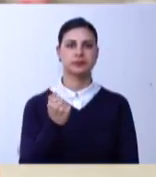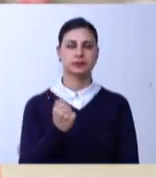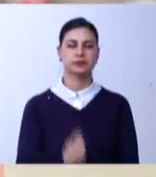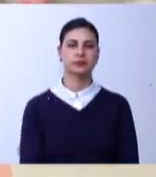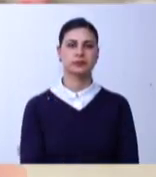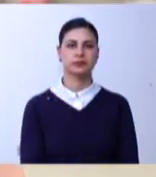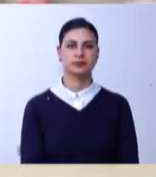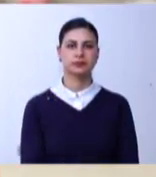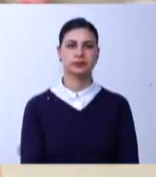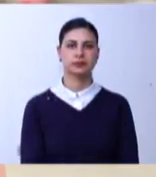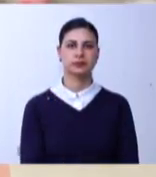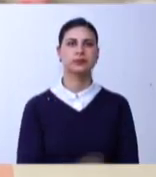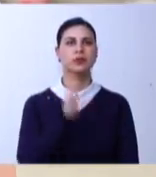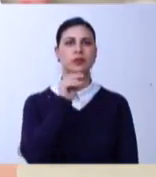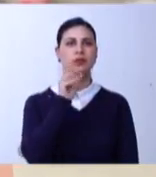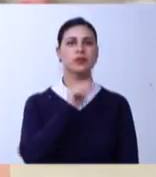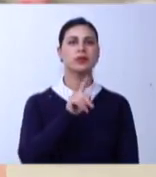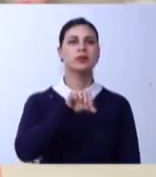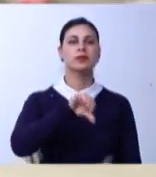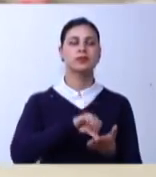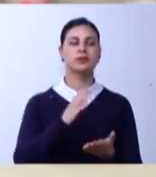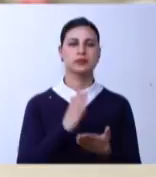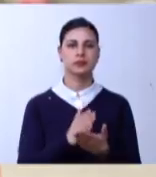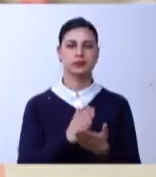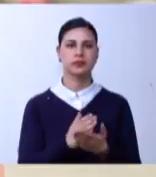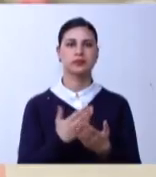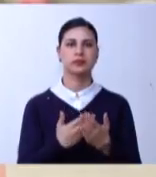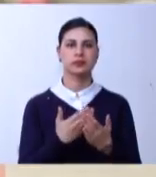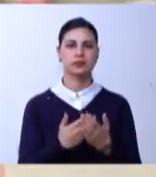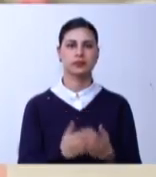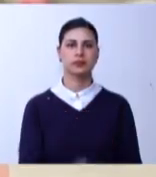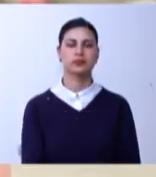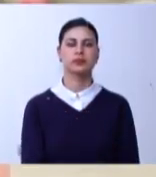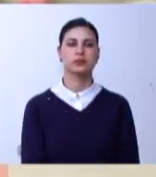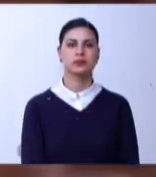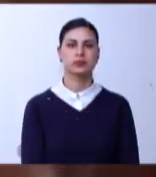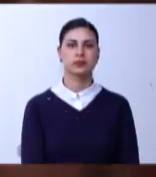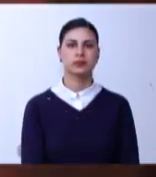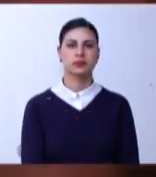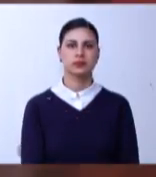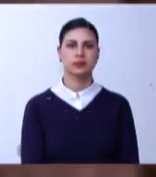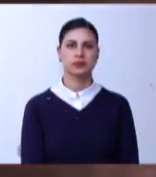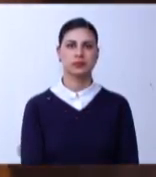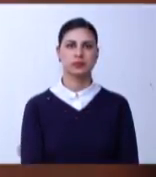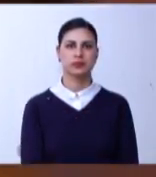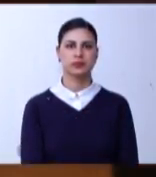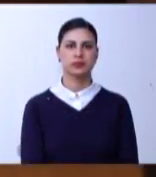ასაკის, უფრო სხვა ყურადღება ჭირდება, უმცრო სხვა ყურადღება ჭირდება და ეს გარკვეულ სირთულებთან არის დაკავშირებული. ერთ-ერთი რთული პროცესი